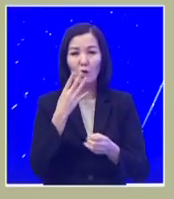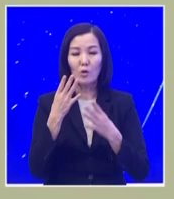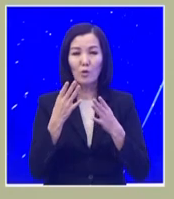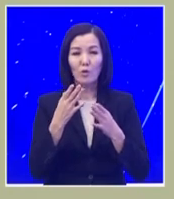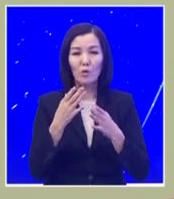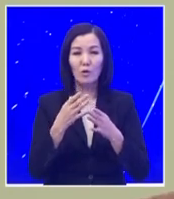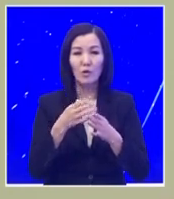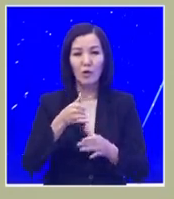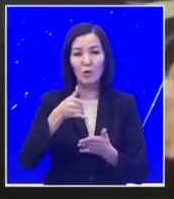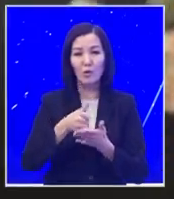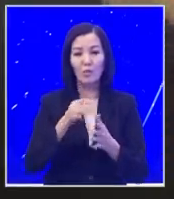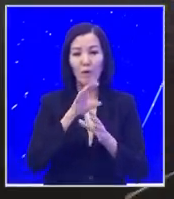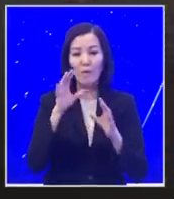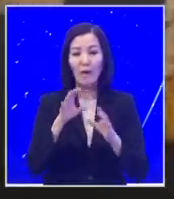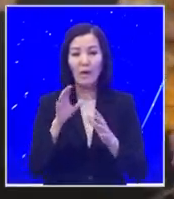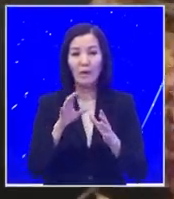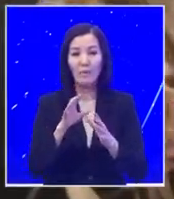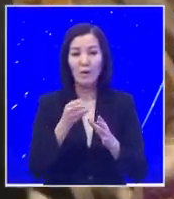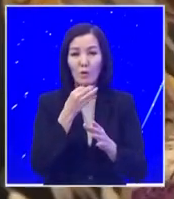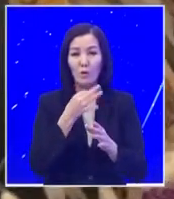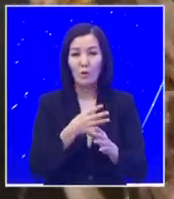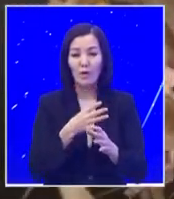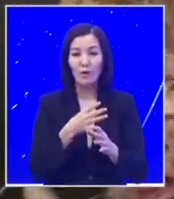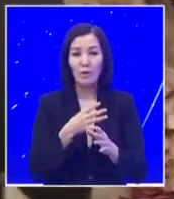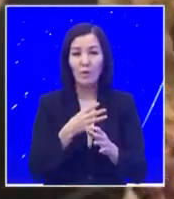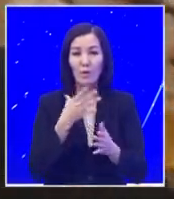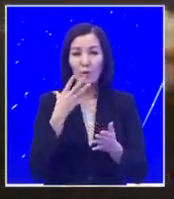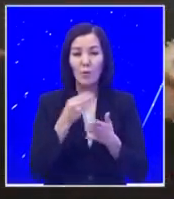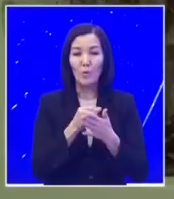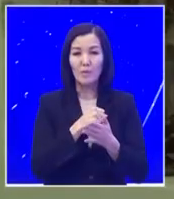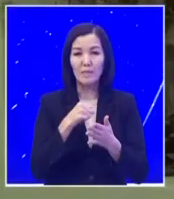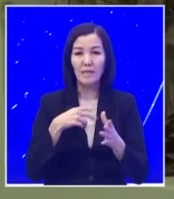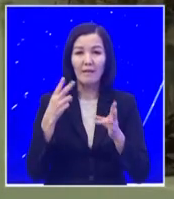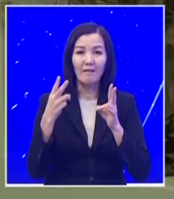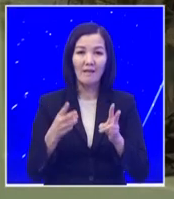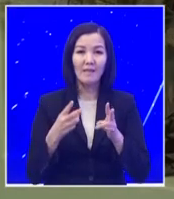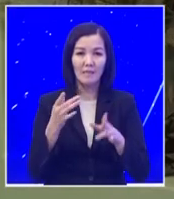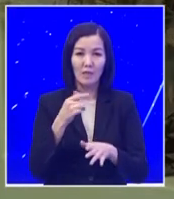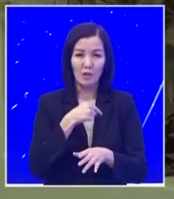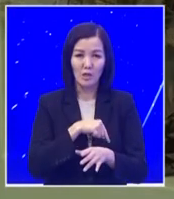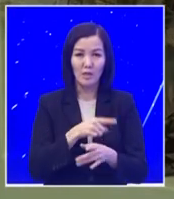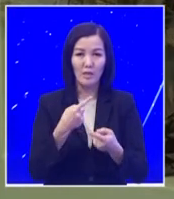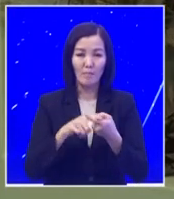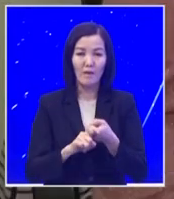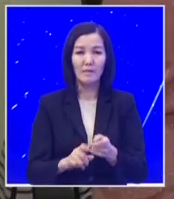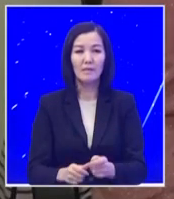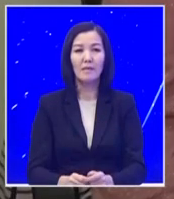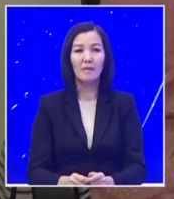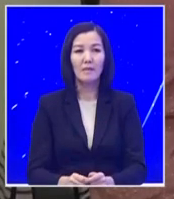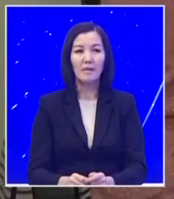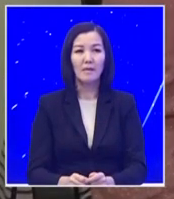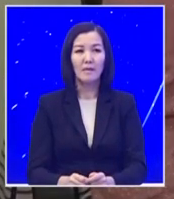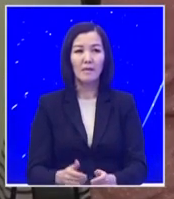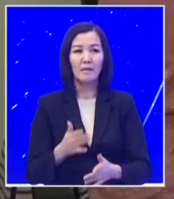салып, аялауды жаны сүйеді. Мұнысы өзінің нәзік те сұлу әйел жанымен астасып жатқандай. Мен